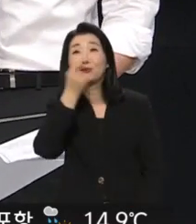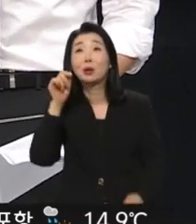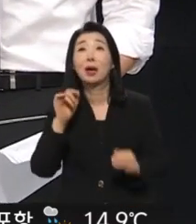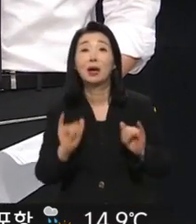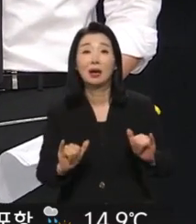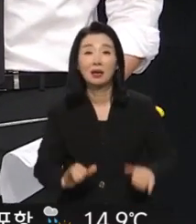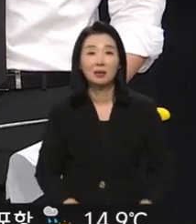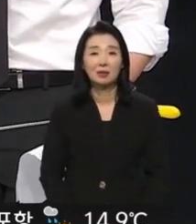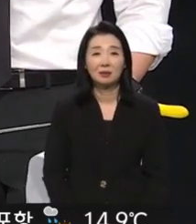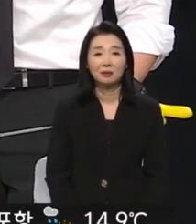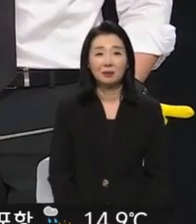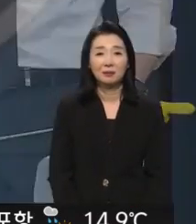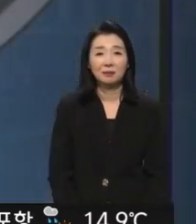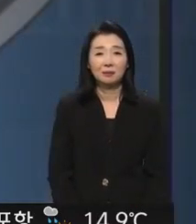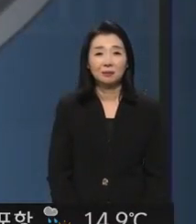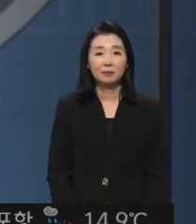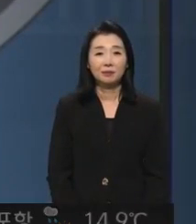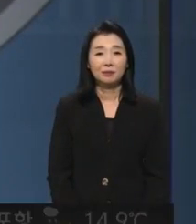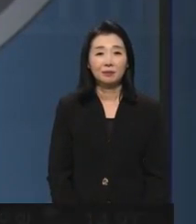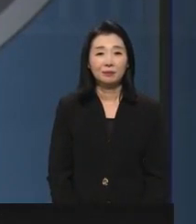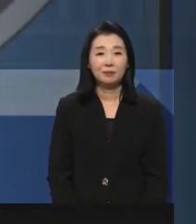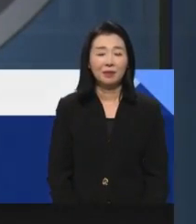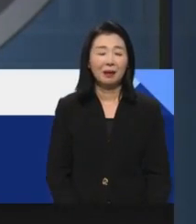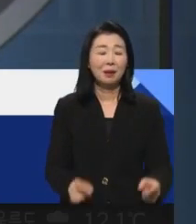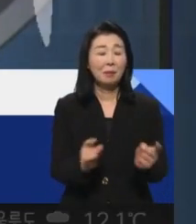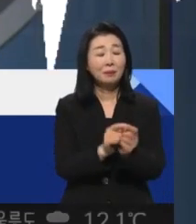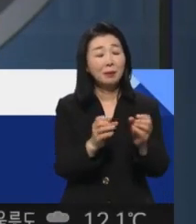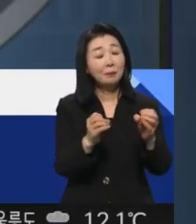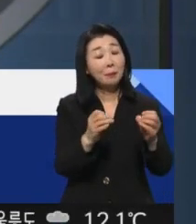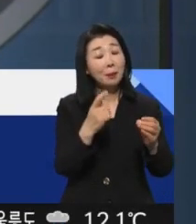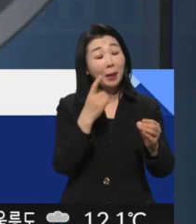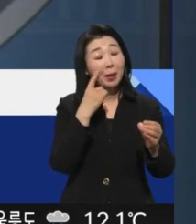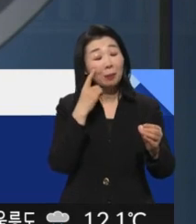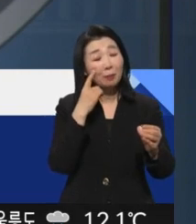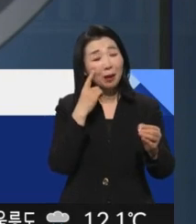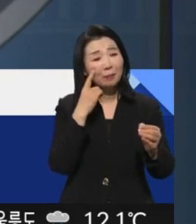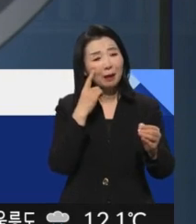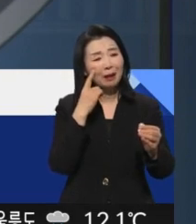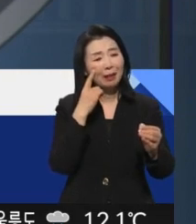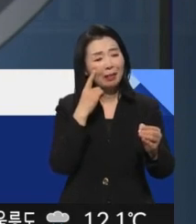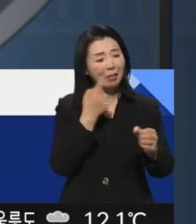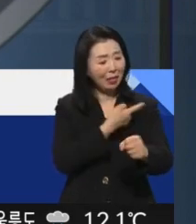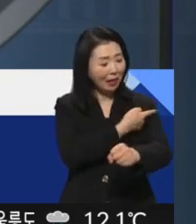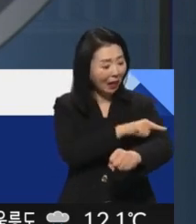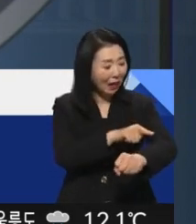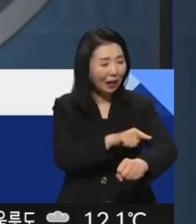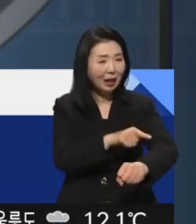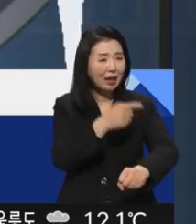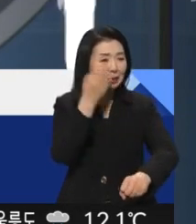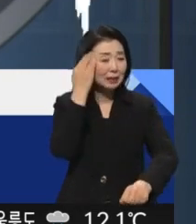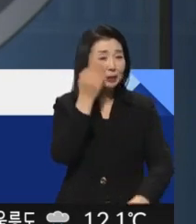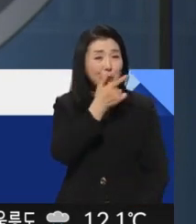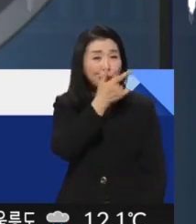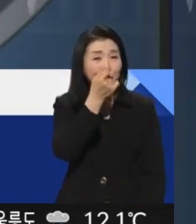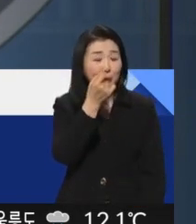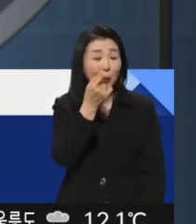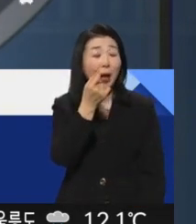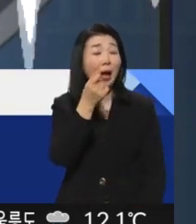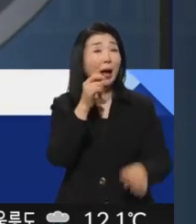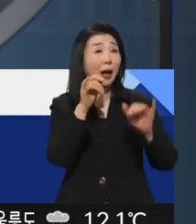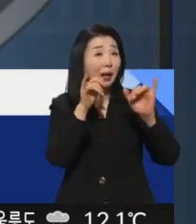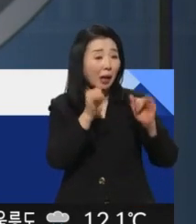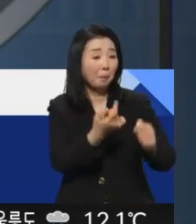때문이라고 추측했습니다. 아마 만나서 이야기를 하면은 실력이 금방 드러나고 일천하고 그래서 금방 드러나기